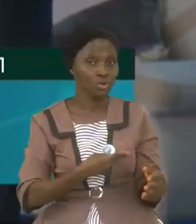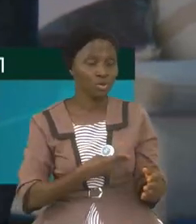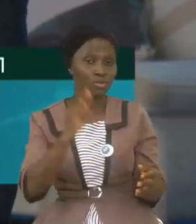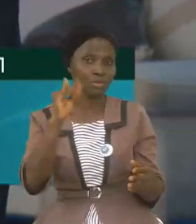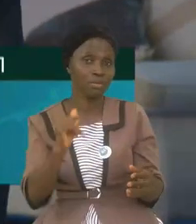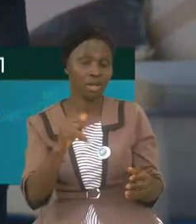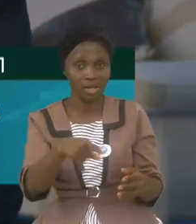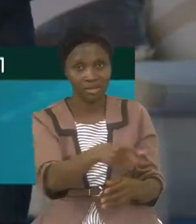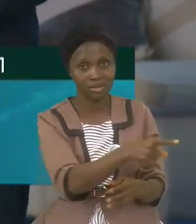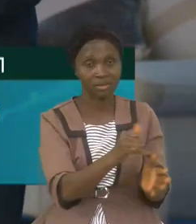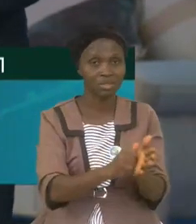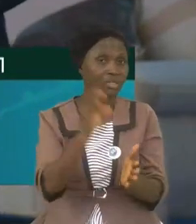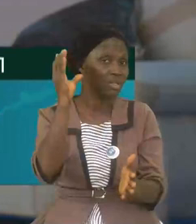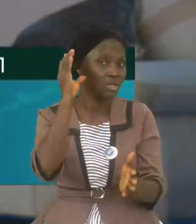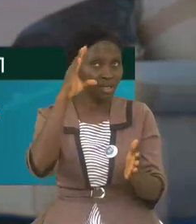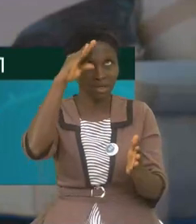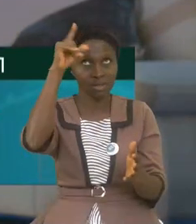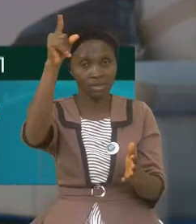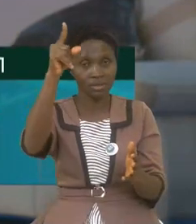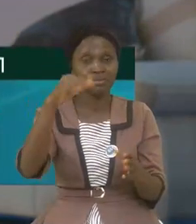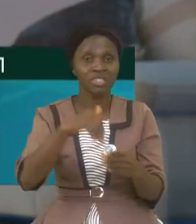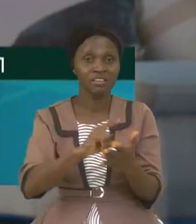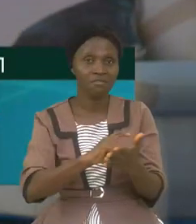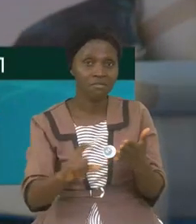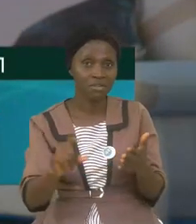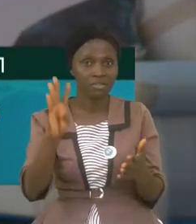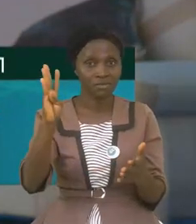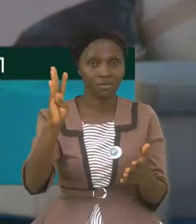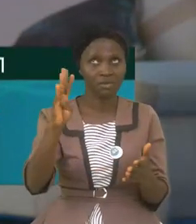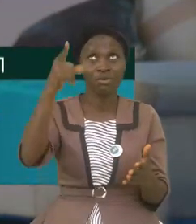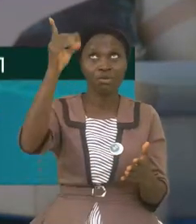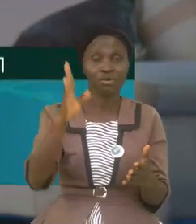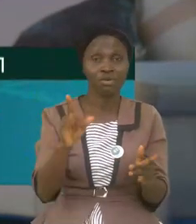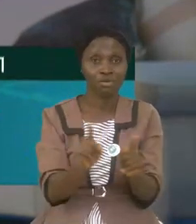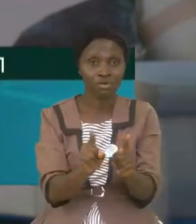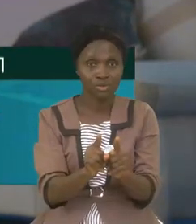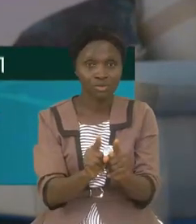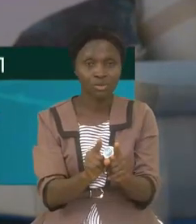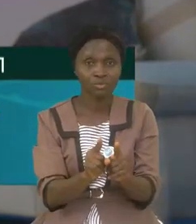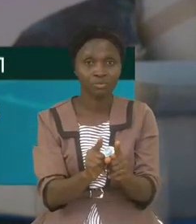confirmé par ceux qui l'ont entendu.